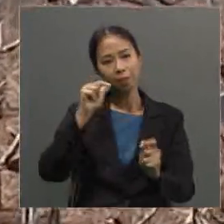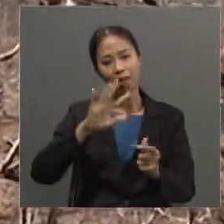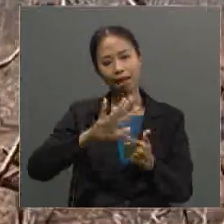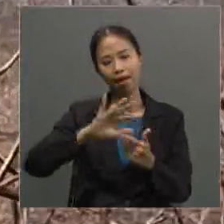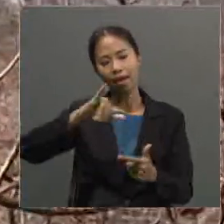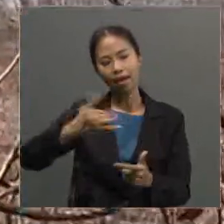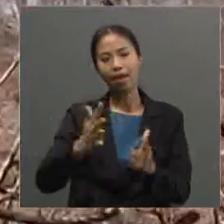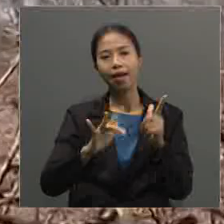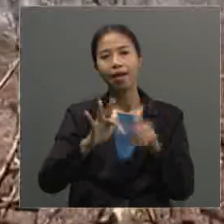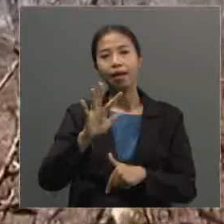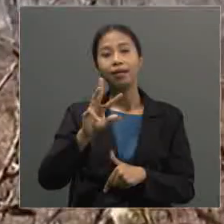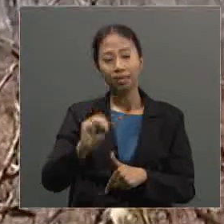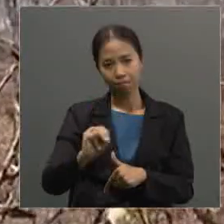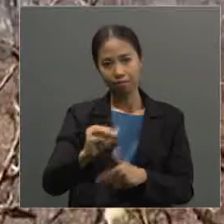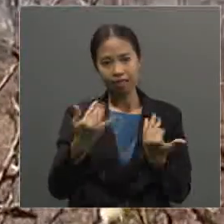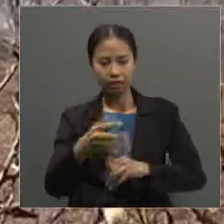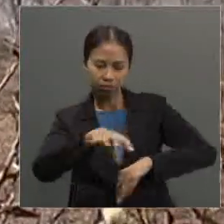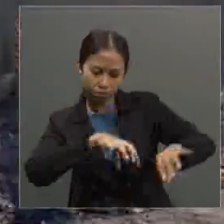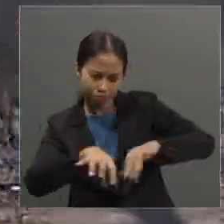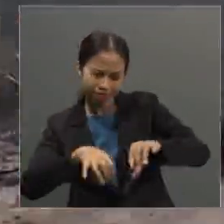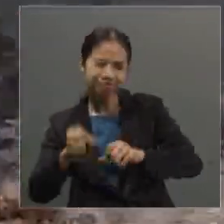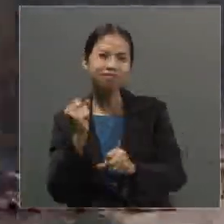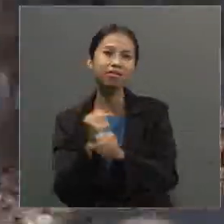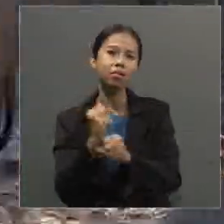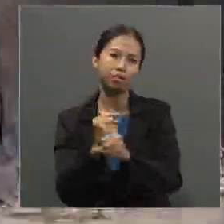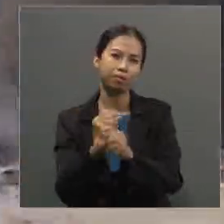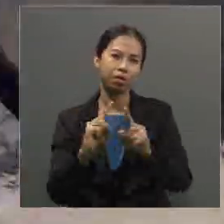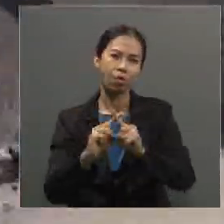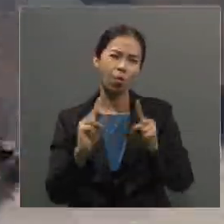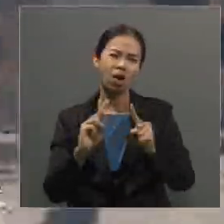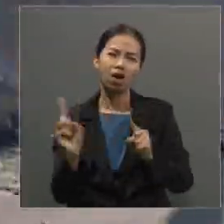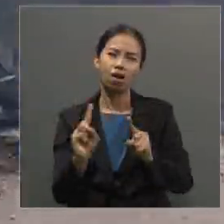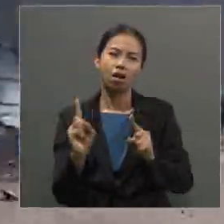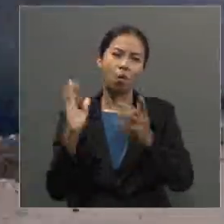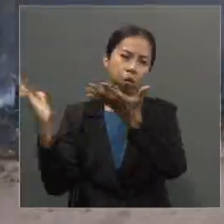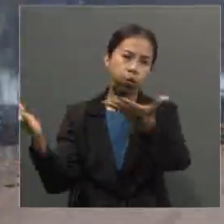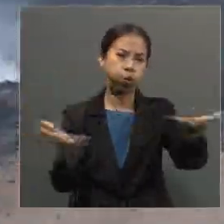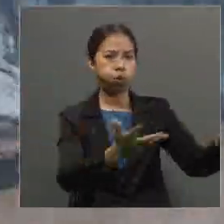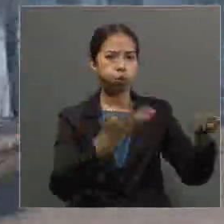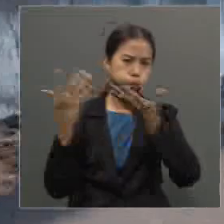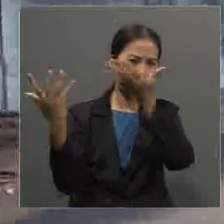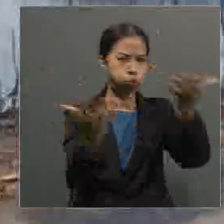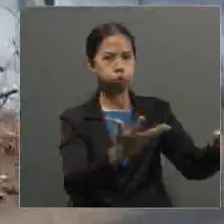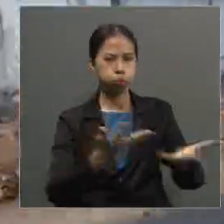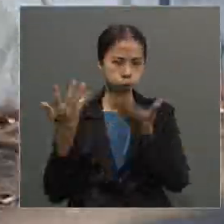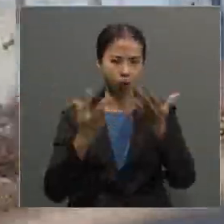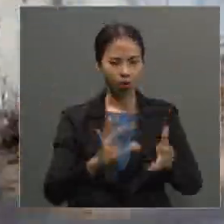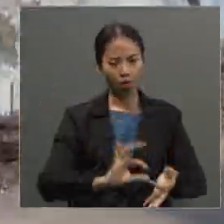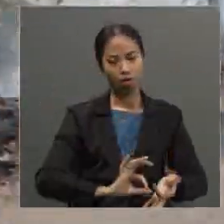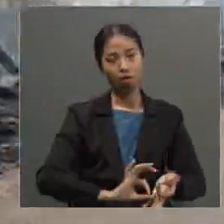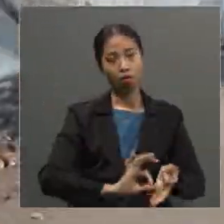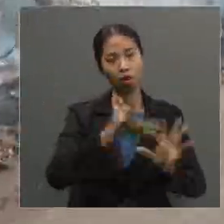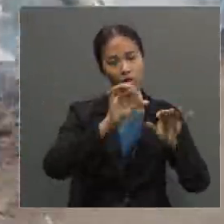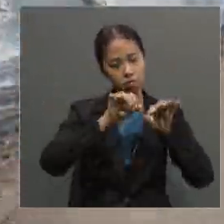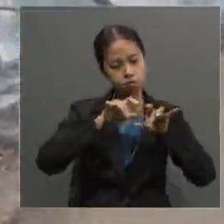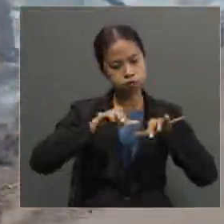เร่งบริหารจัดการเชื้อเพลิงแต่ค่ะสภาพอากาศคือลมมันแรงค่ะคุณผู้ชมส่งผลให้ไฟเนี่ยมันลามเข้าไปยังพื้นที่นอก